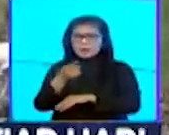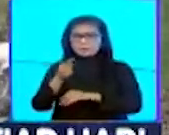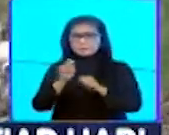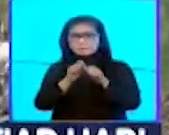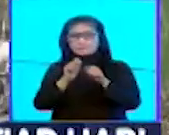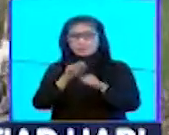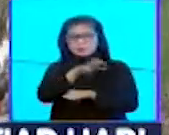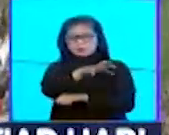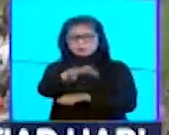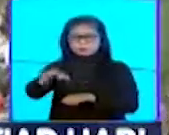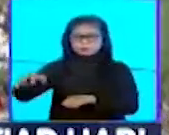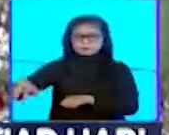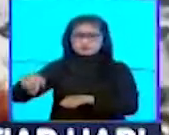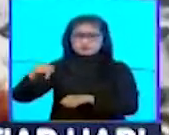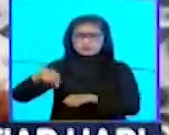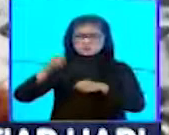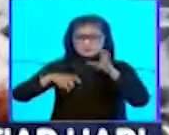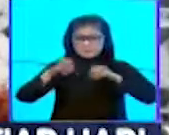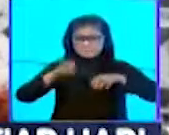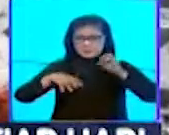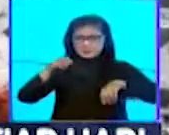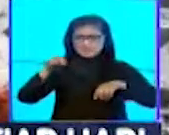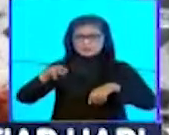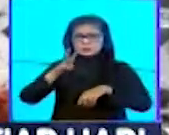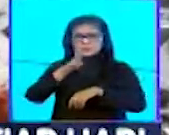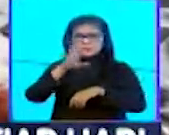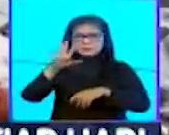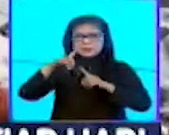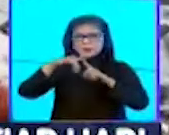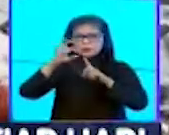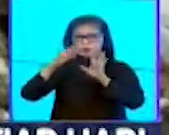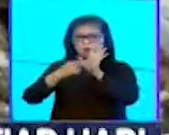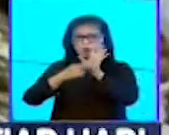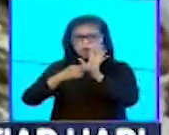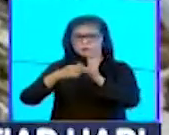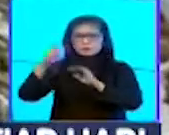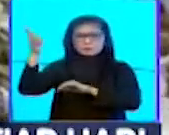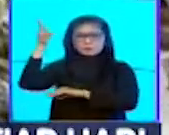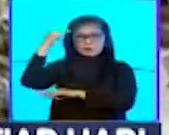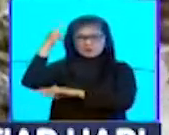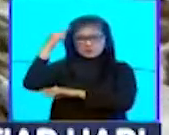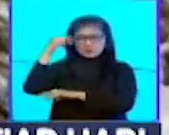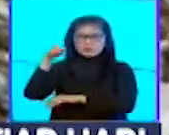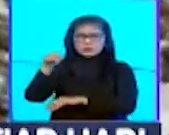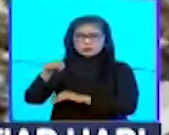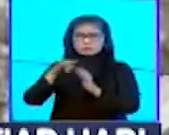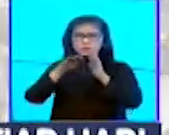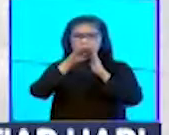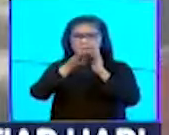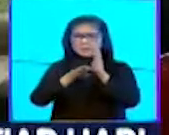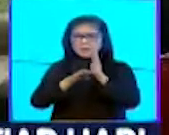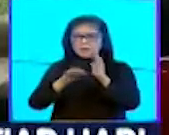harinya. Kondisi ini tentu akan menjadi masalah besar jika Pemprov Jabar tidak memiliki kebijakan strategis untuk menangani sampah